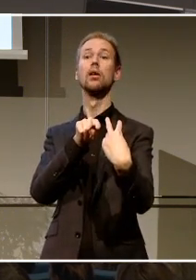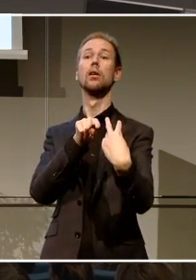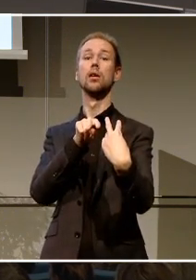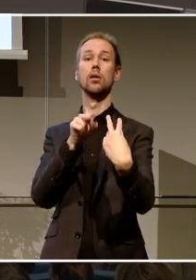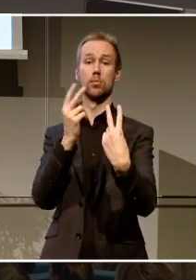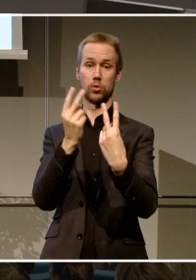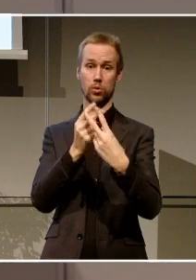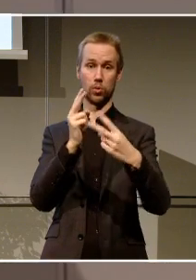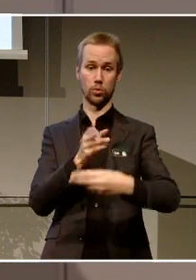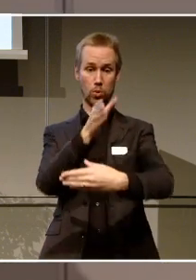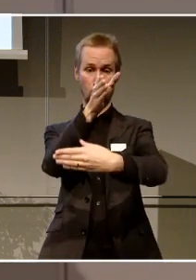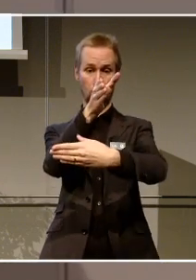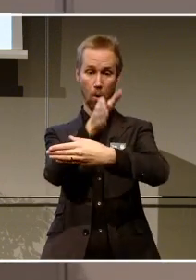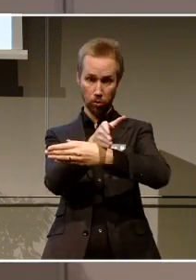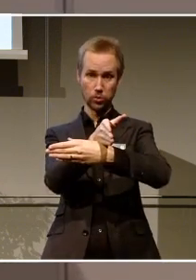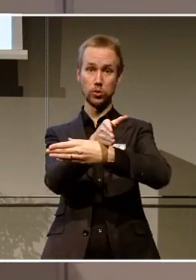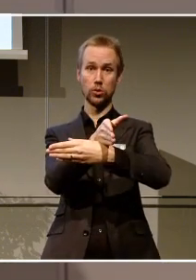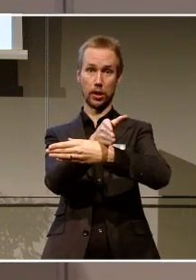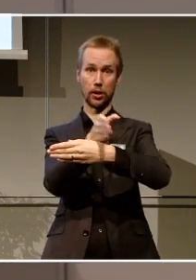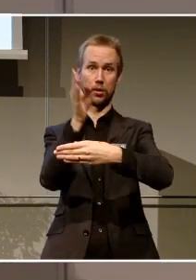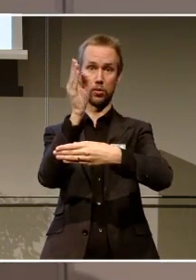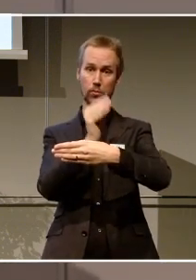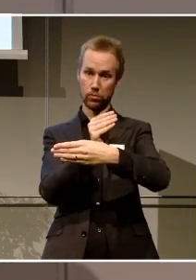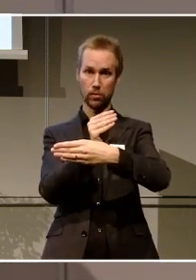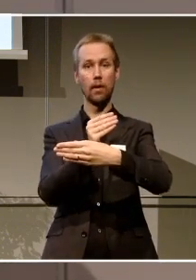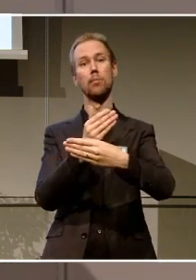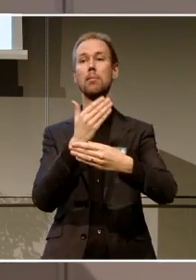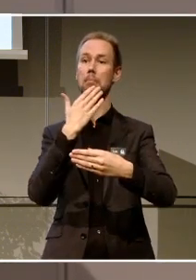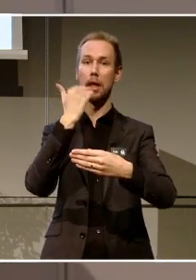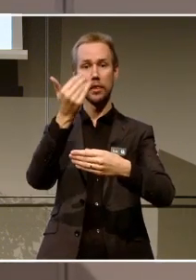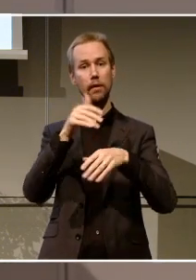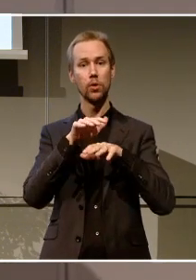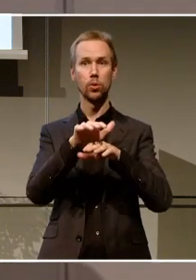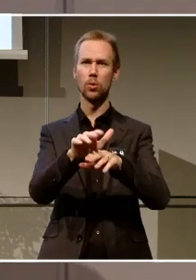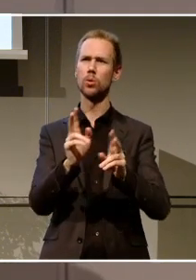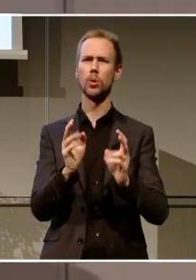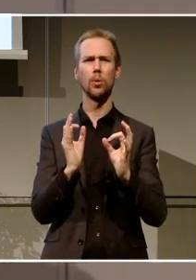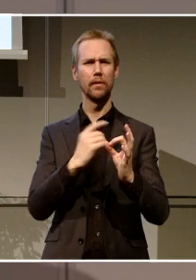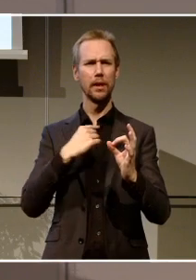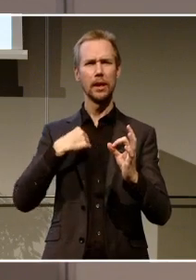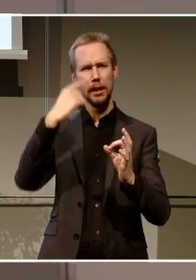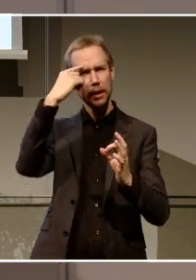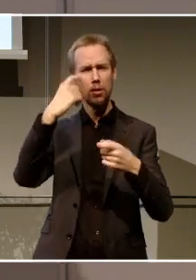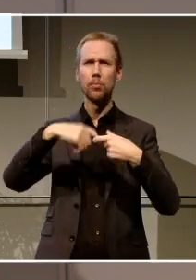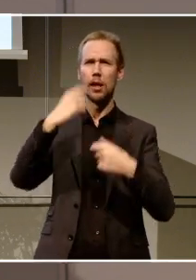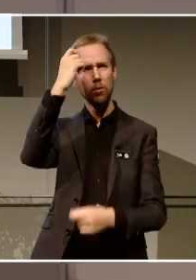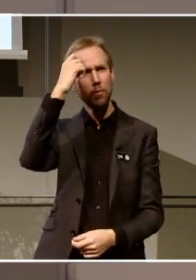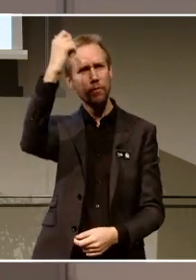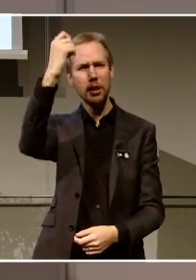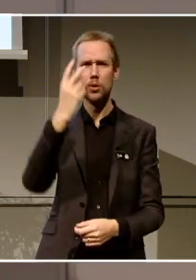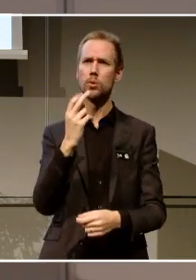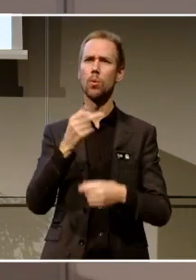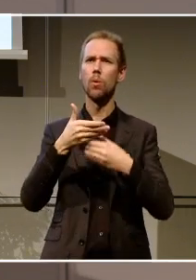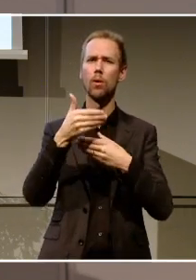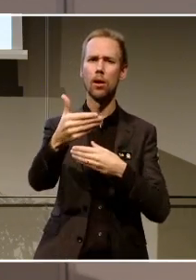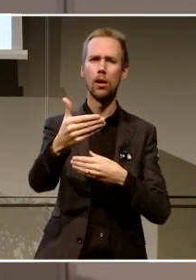det blir effektivare. Förresten, det här med hur vi tänker om innovationer 20 år framåt. Det var vad som var ett av de främsta